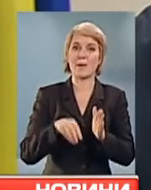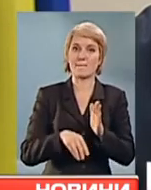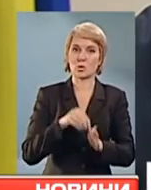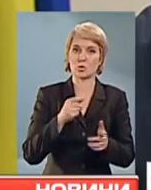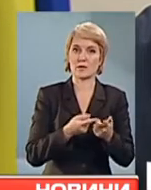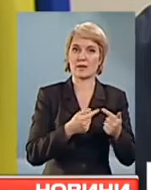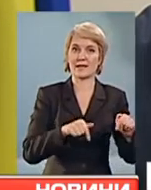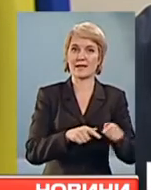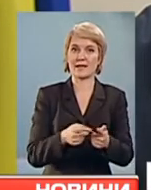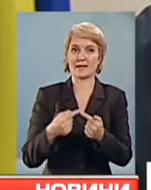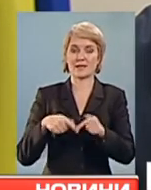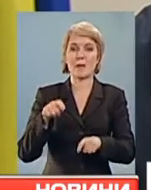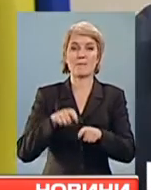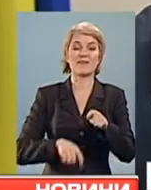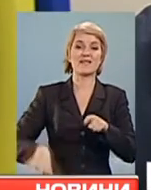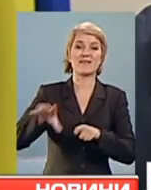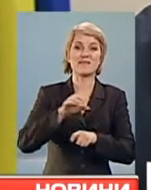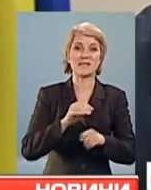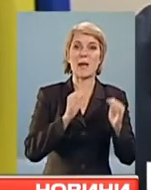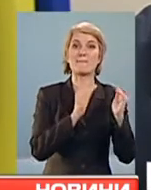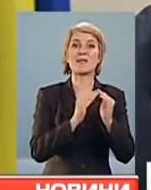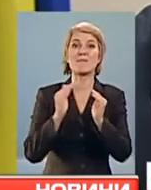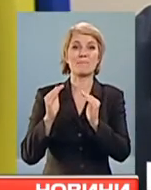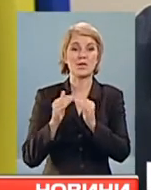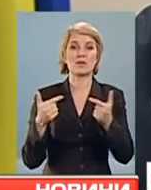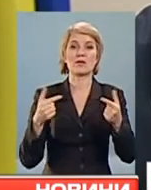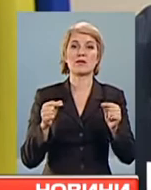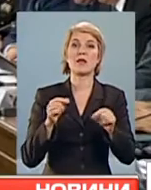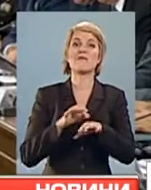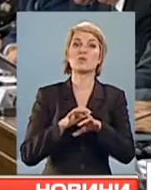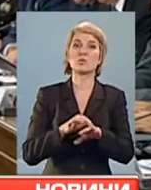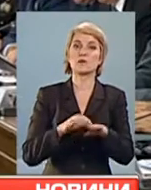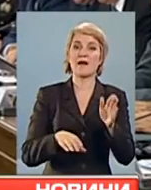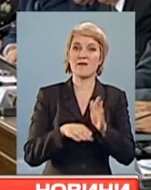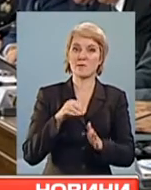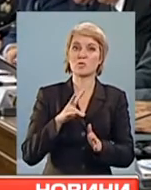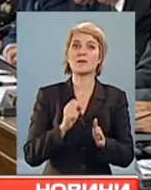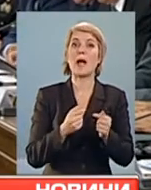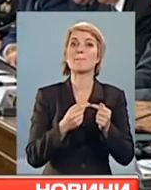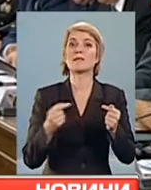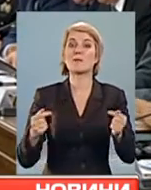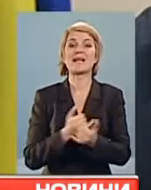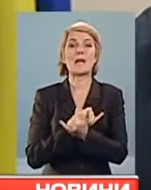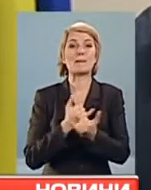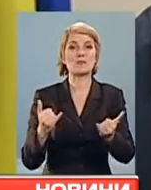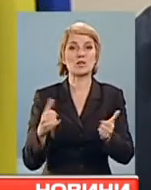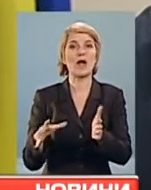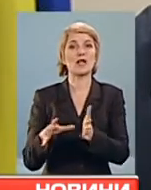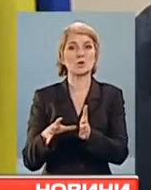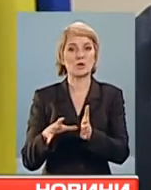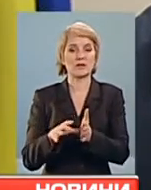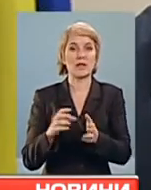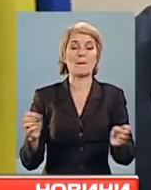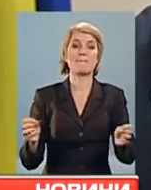приміщення, де відбудуться вибори, на предмет забезпечення їх електроживленням, питання пожежної